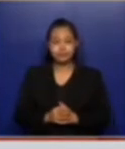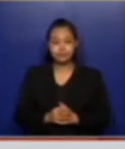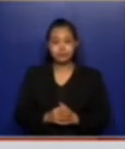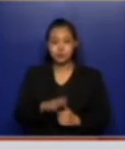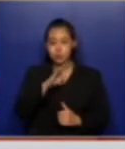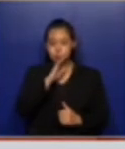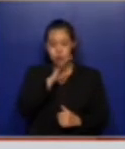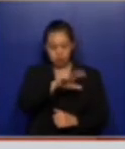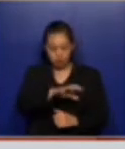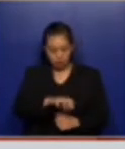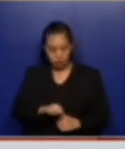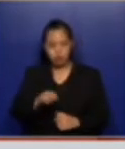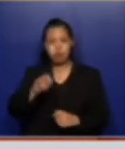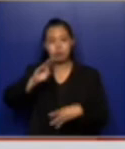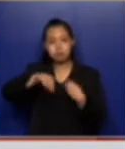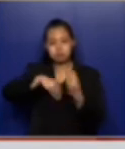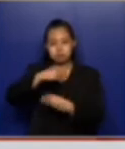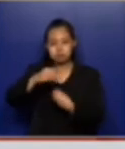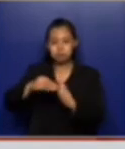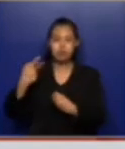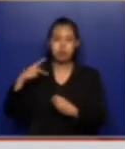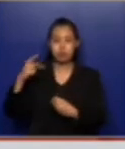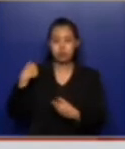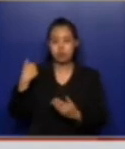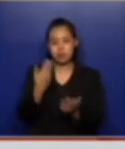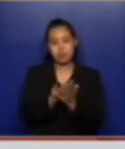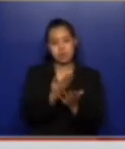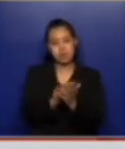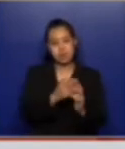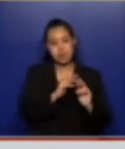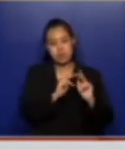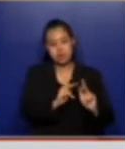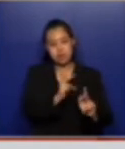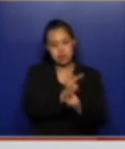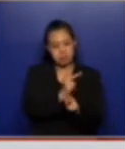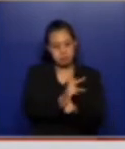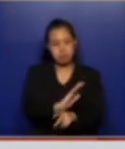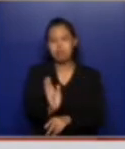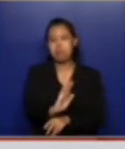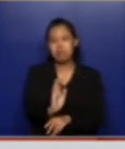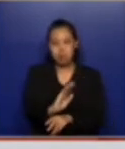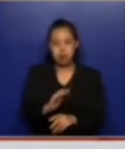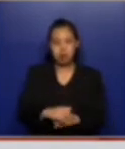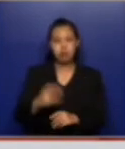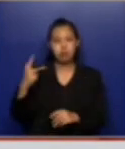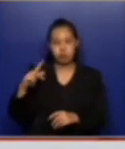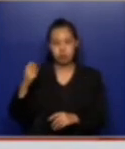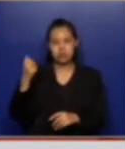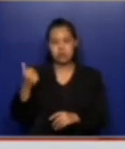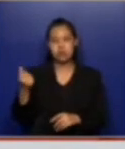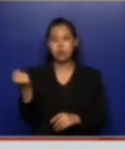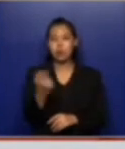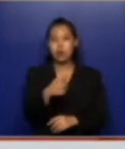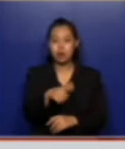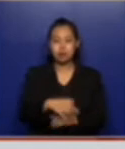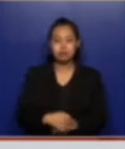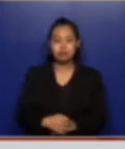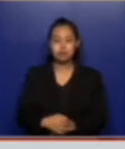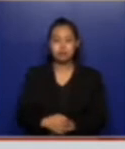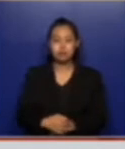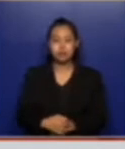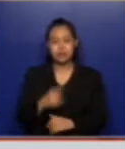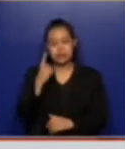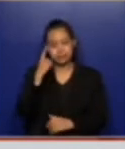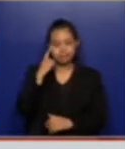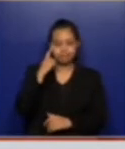าเอามาใช้ให้เกิดประโยชน์มากกว่าเอาไปเก็บไว้เนี่ยมันจะเกิดประโยชน์มากกว่าจริงครับท่านอาจจะไม่ประมา